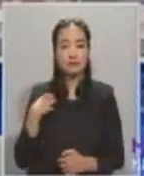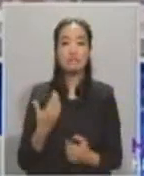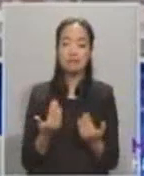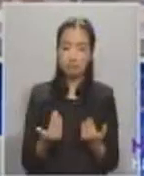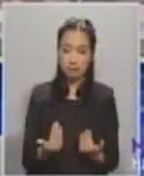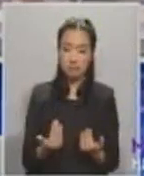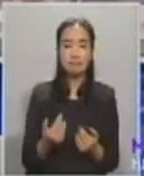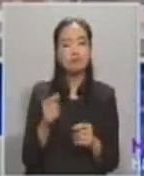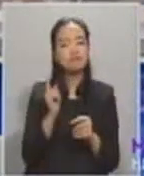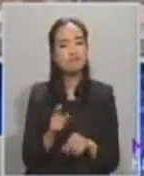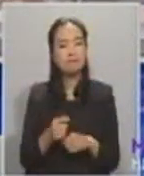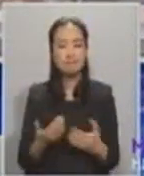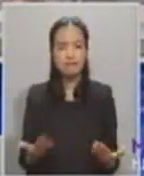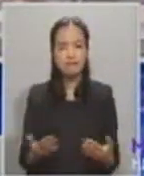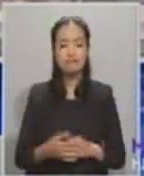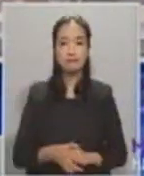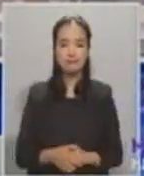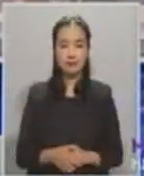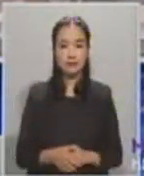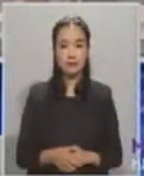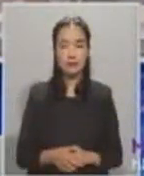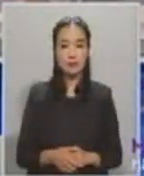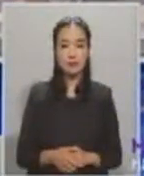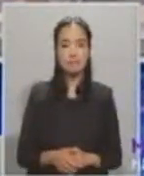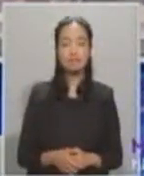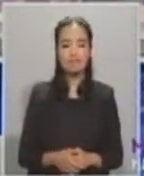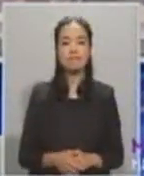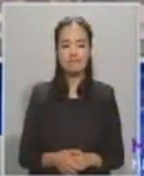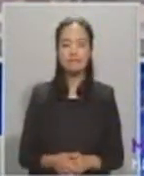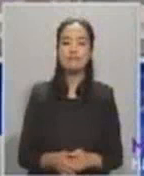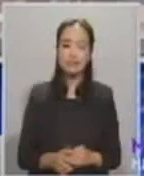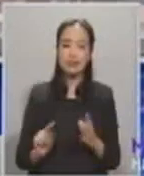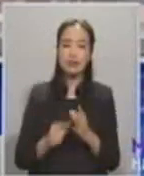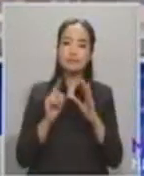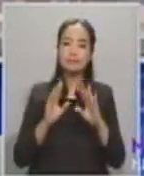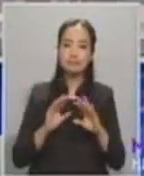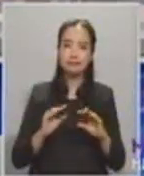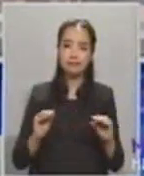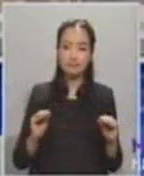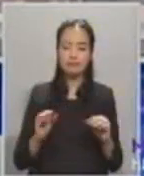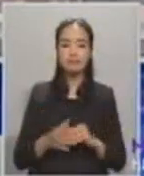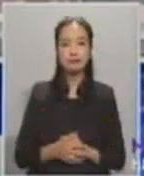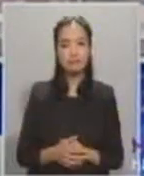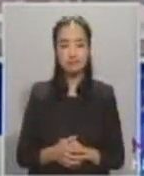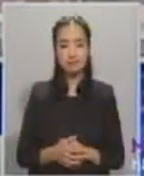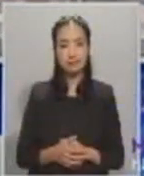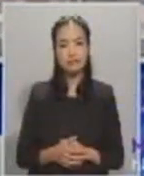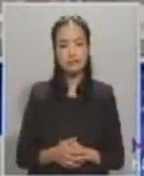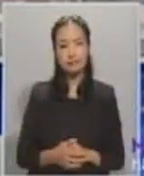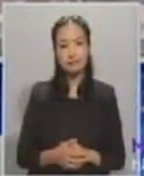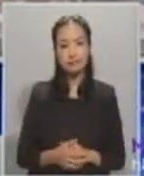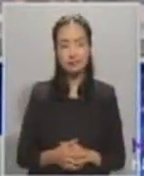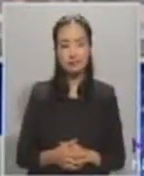ถานการณ์ล่าสุดขณะนี้เป็นอย่างไรบ้างครับ เริ่มคลี่คลายนะครับคือ